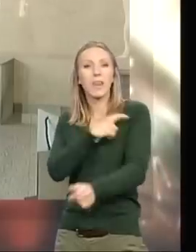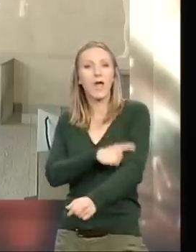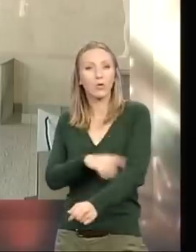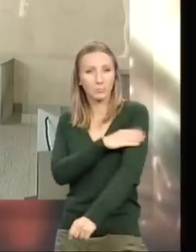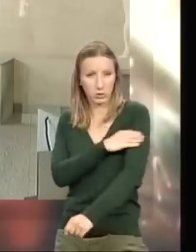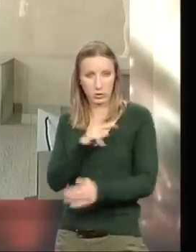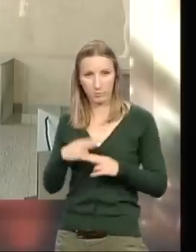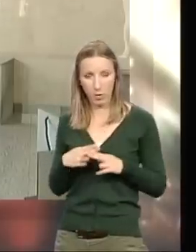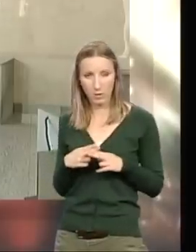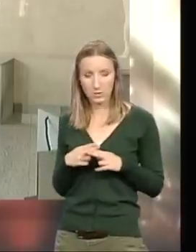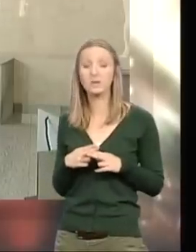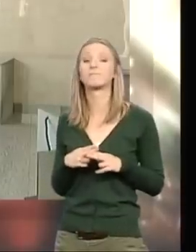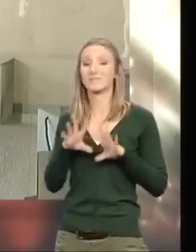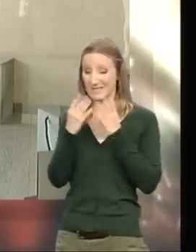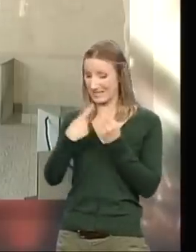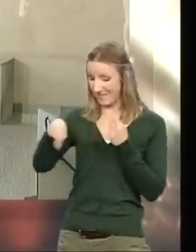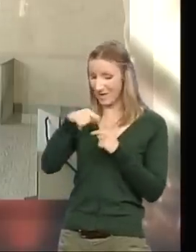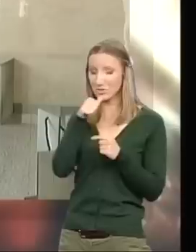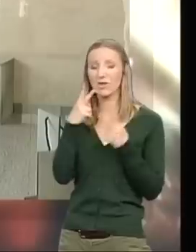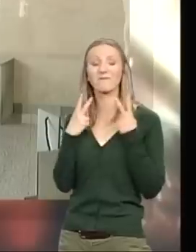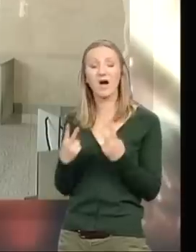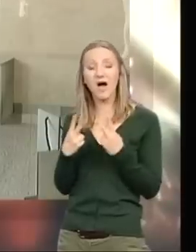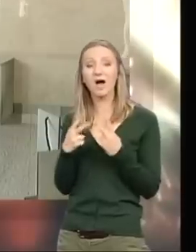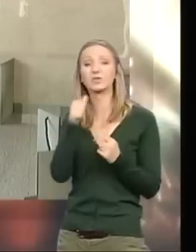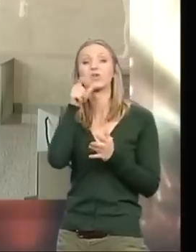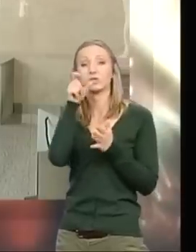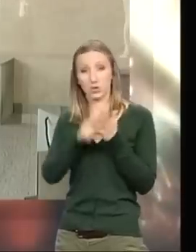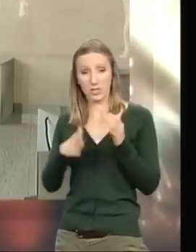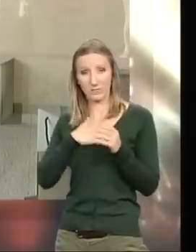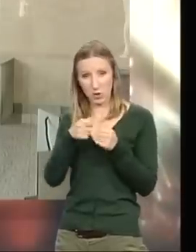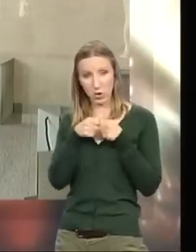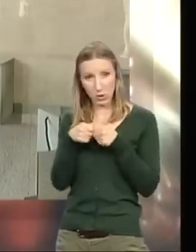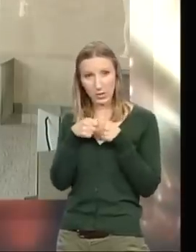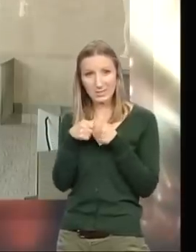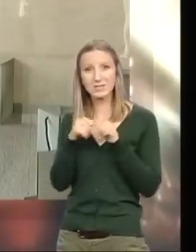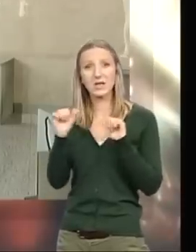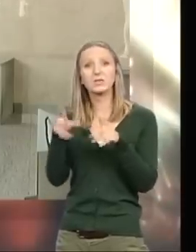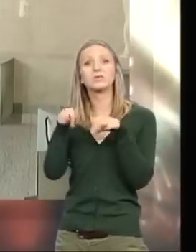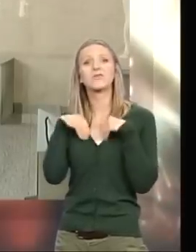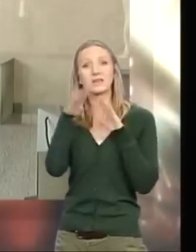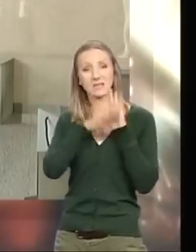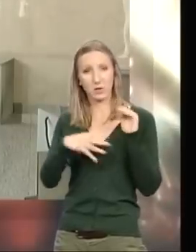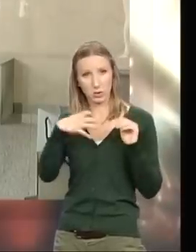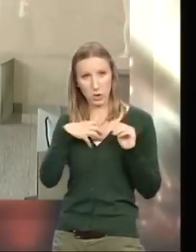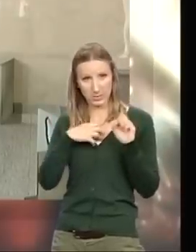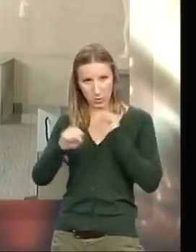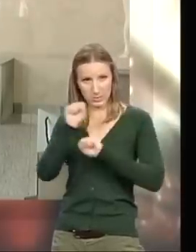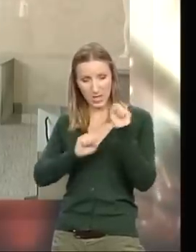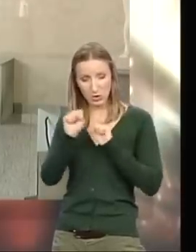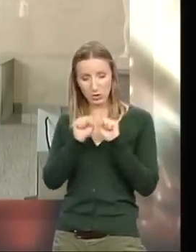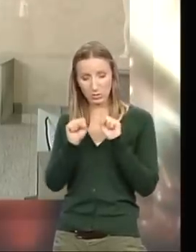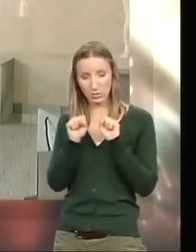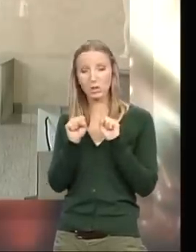bolesti. Generalno ono što je za sve nas jako važno, pa i za članstvo naše organizacije, jeste usvajanje zakona o socijalnoj zaštiti,